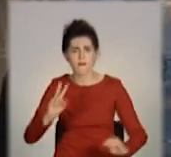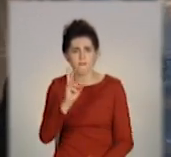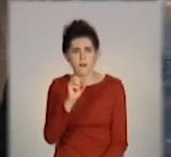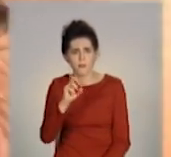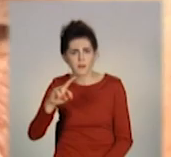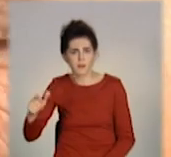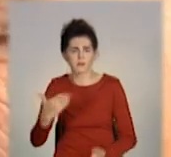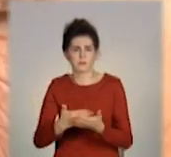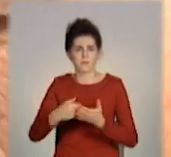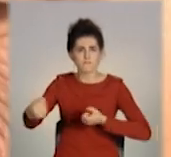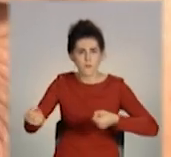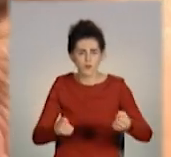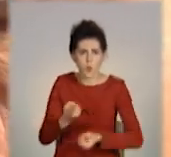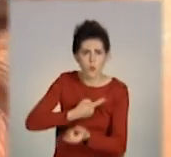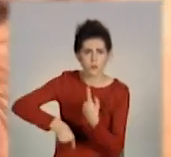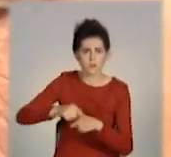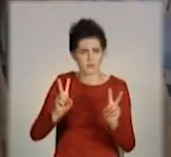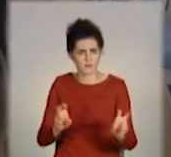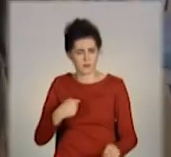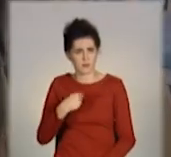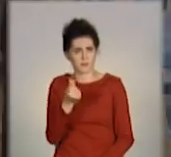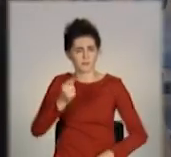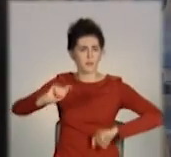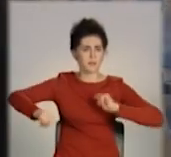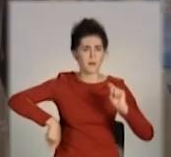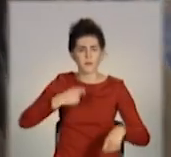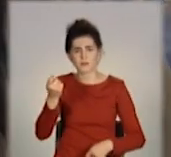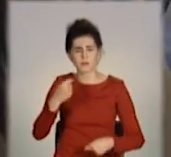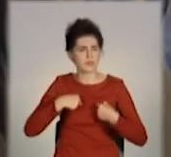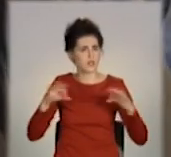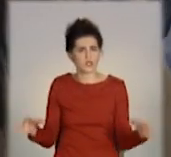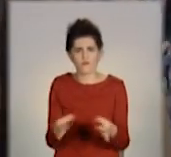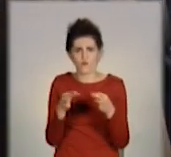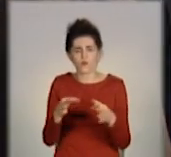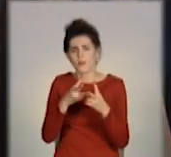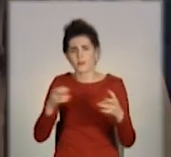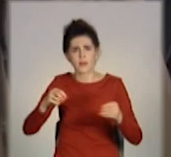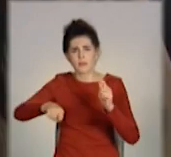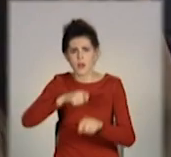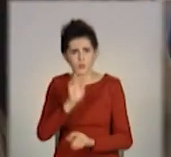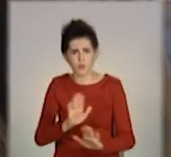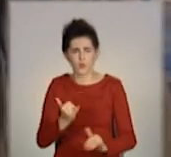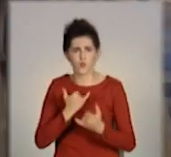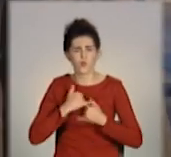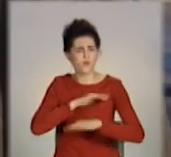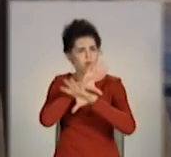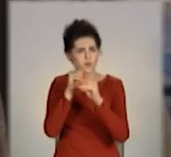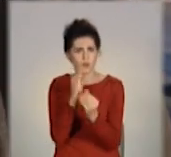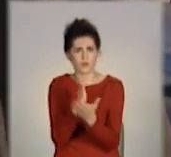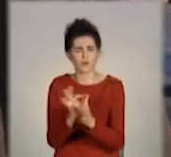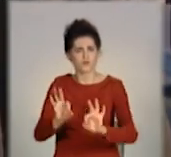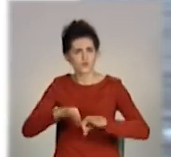І машини відгнати обратно. Ми госорганізація, ми нічого не нарушаємо. Ми отримуємо всі розрішення,